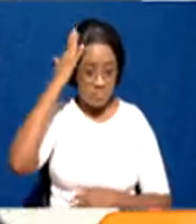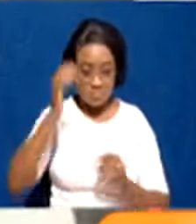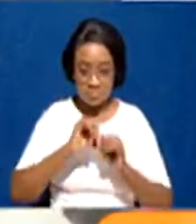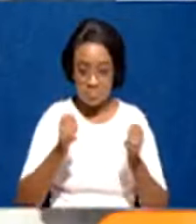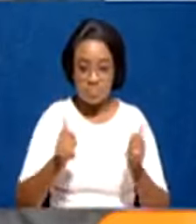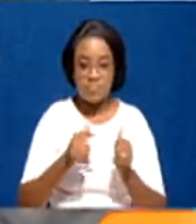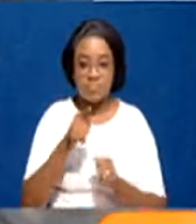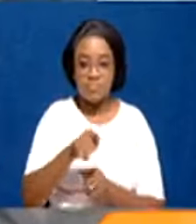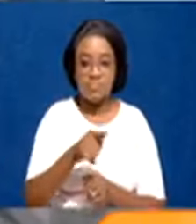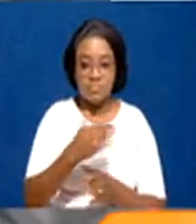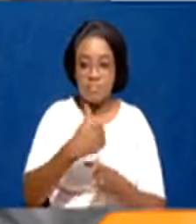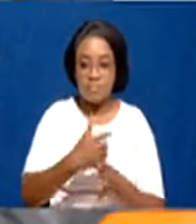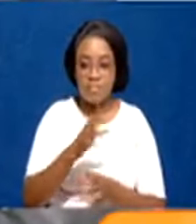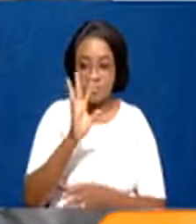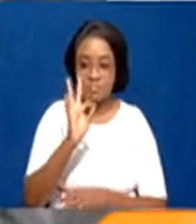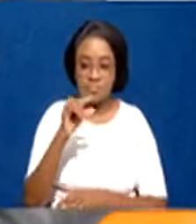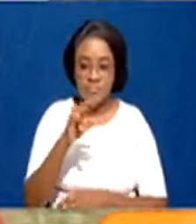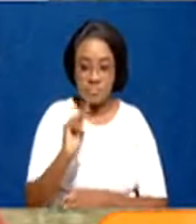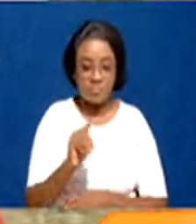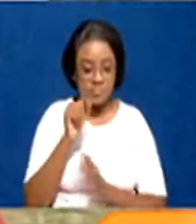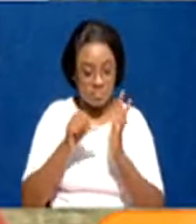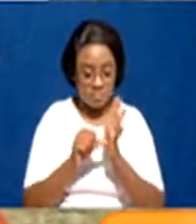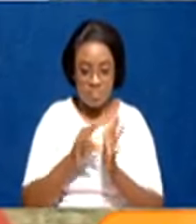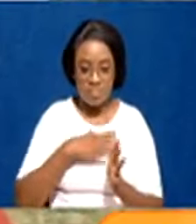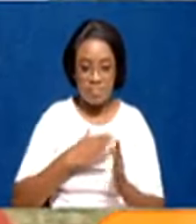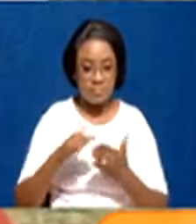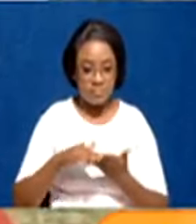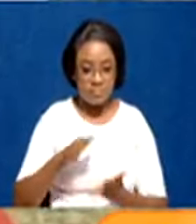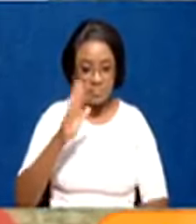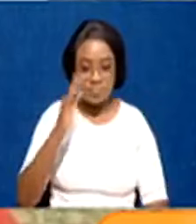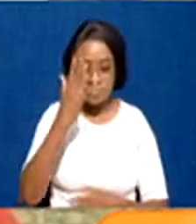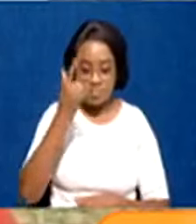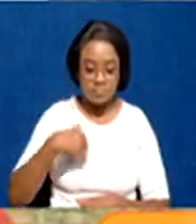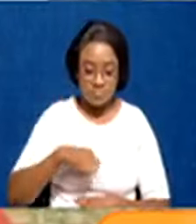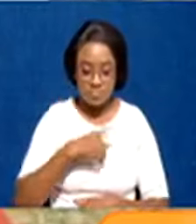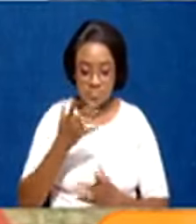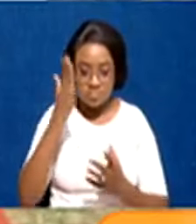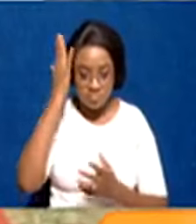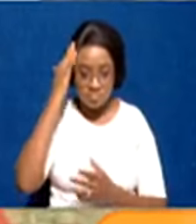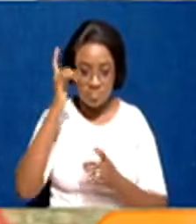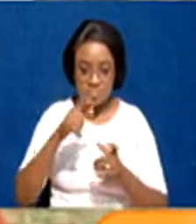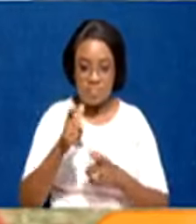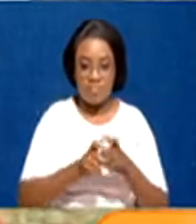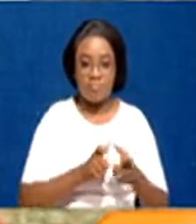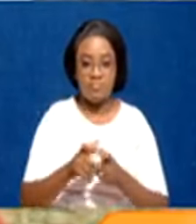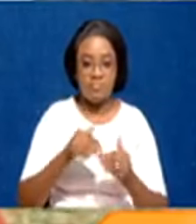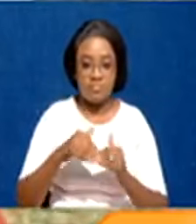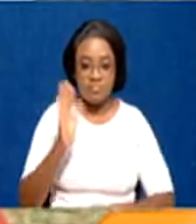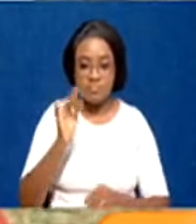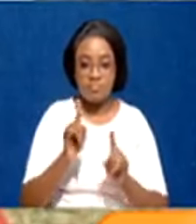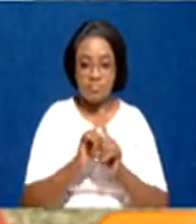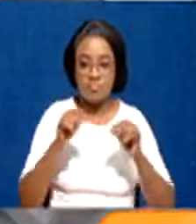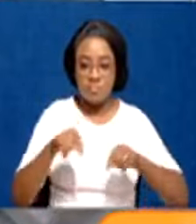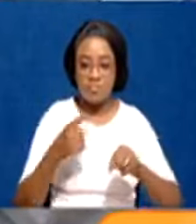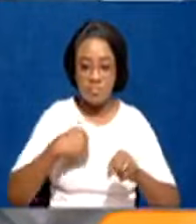sana kwetu. Kuhusu hii border ya Ethiopia, tunatakikana tuweke mkazo zaidi katika border zetu. Na sasa leo tume